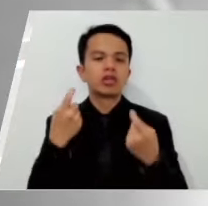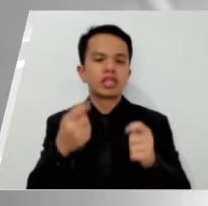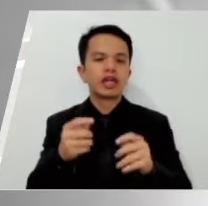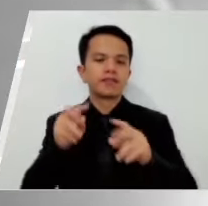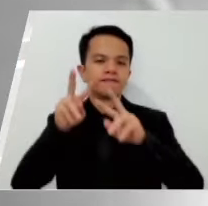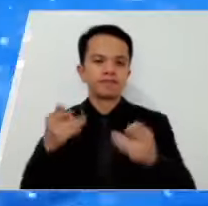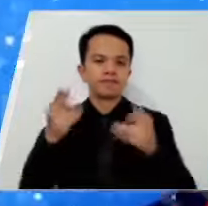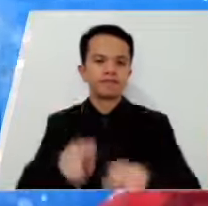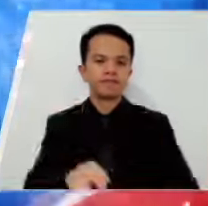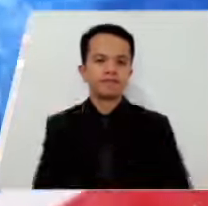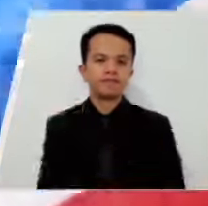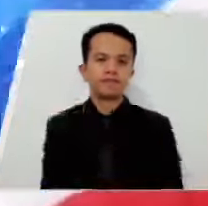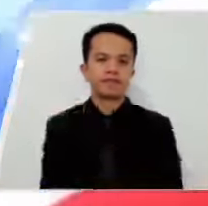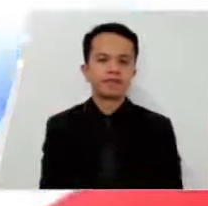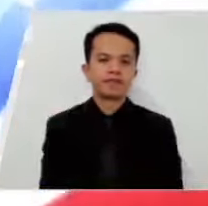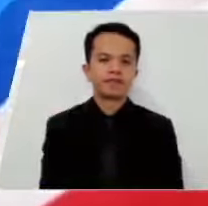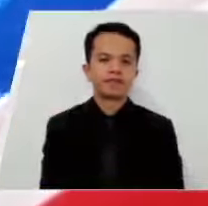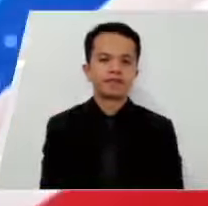Police.